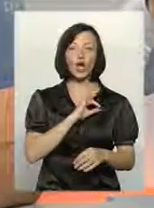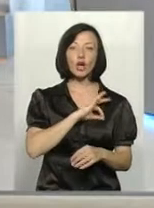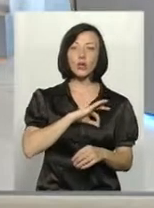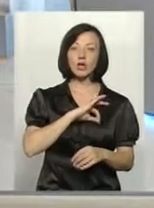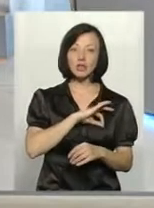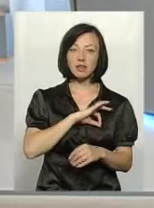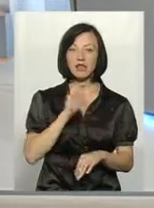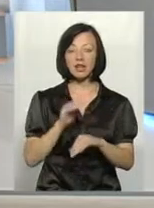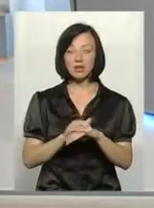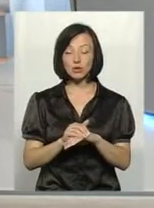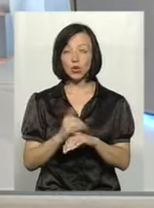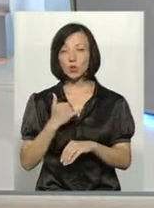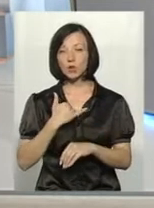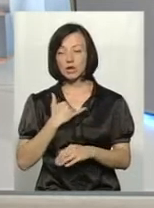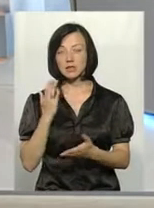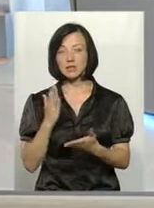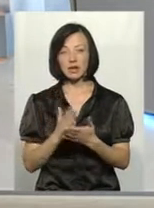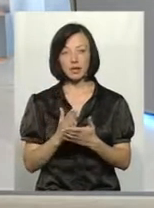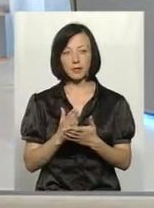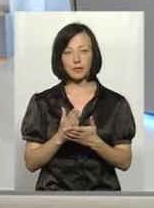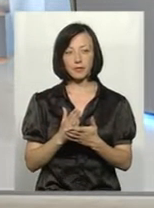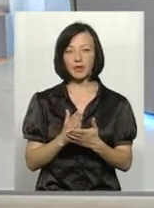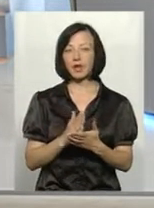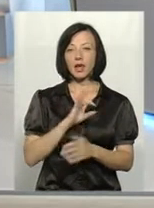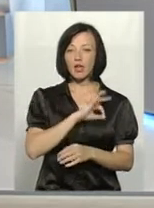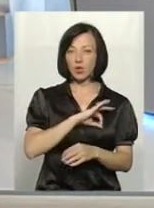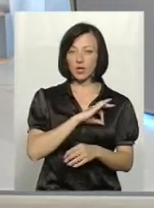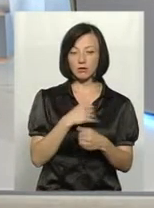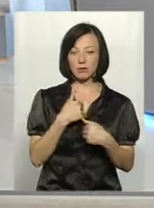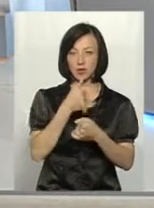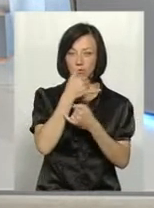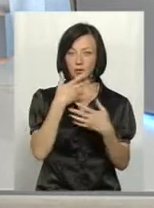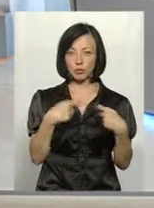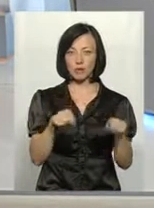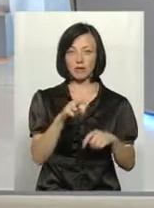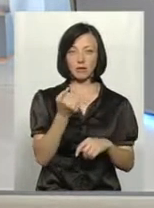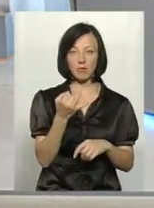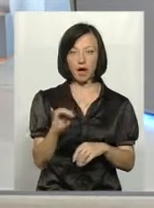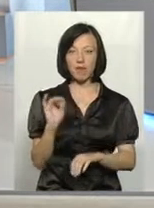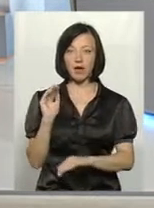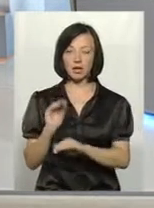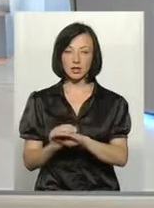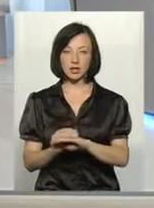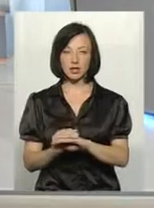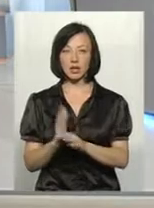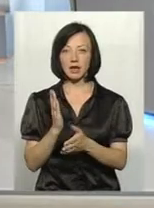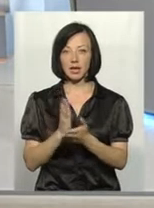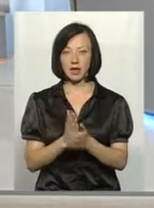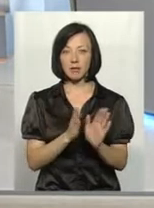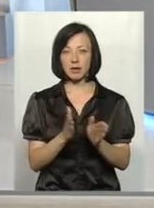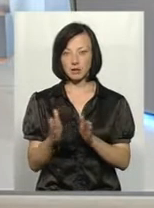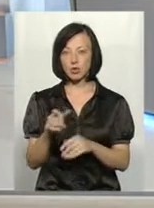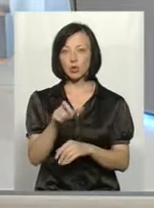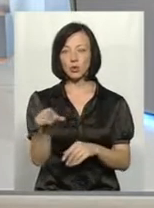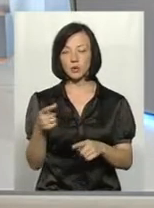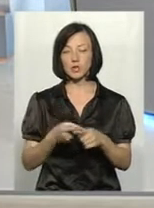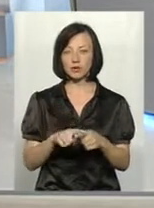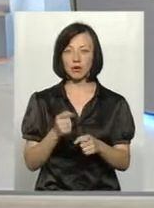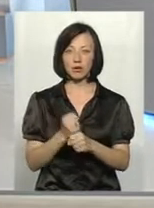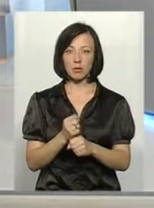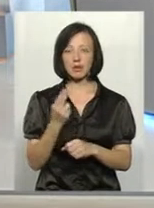де-юре і де-факто, що ми маємо? Де-факто, де-юре ми не можемо продавати паї, де-факто є механізми і люди це роблять.